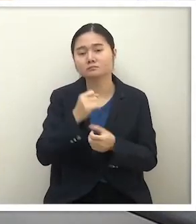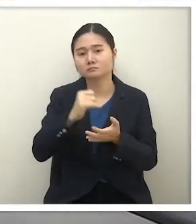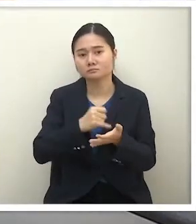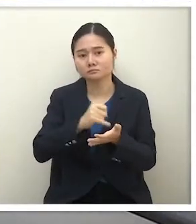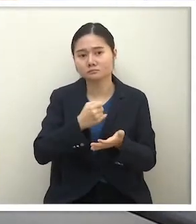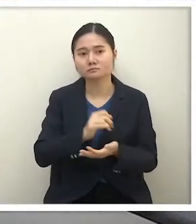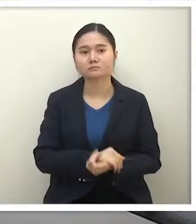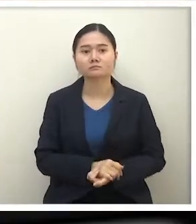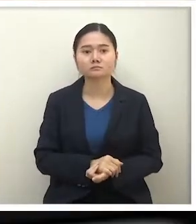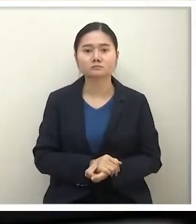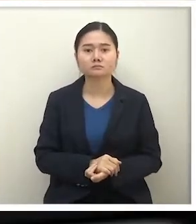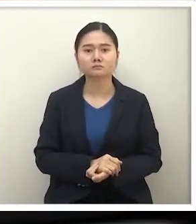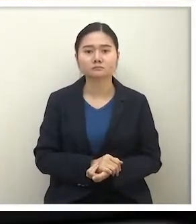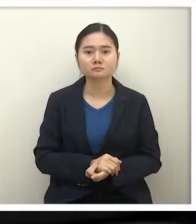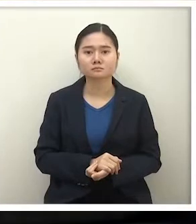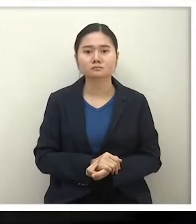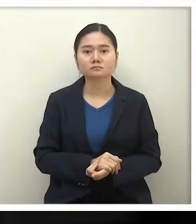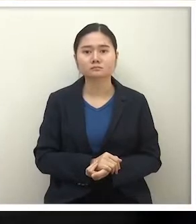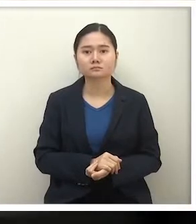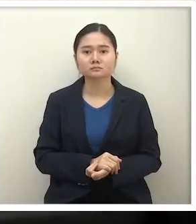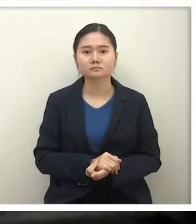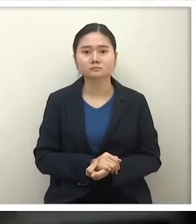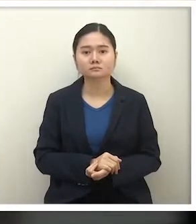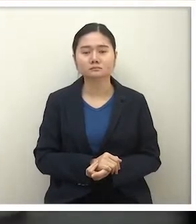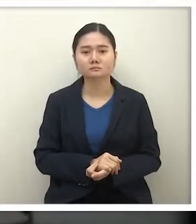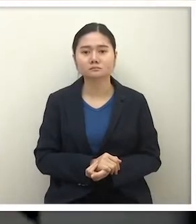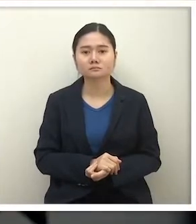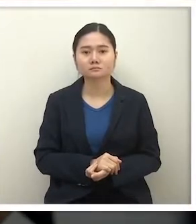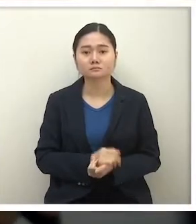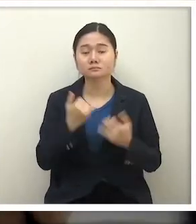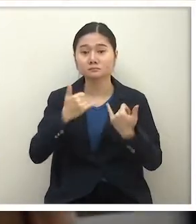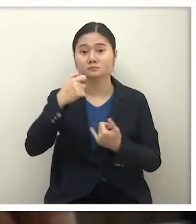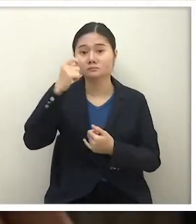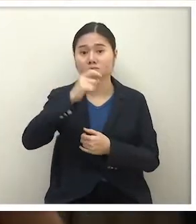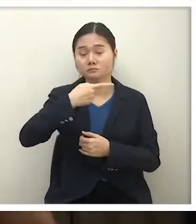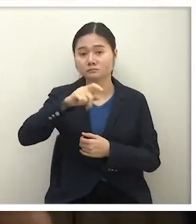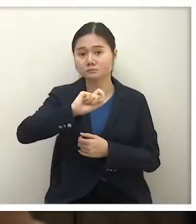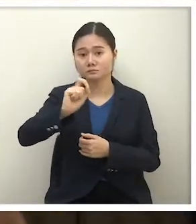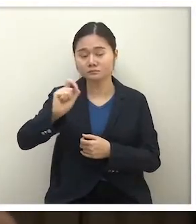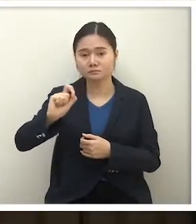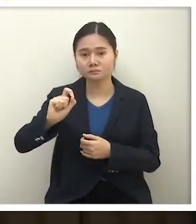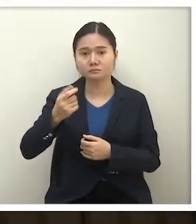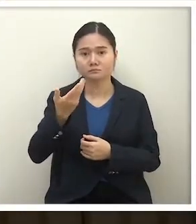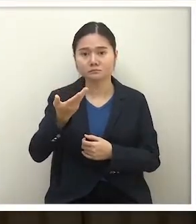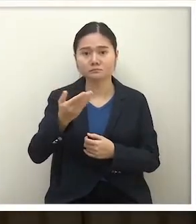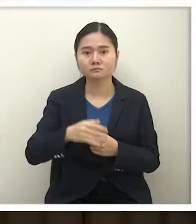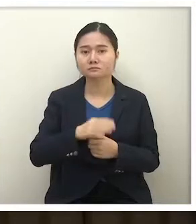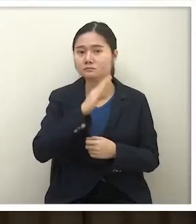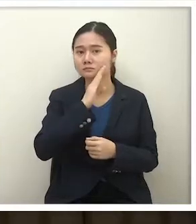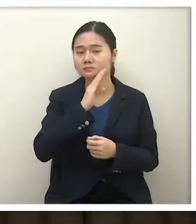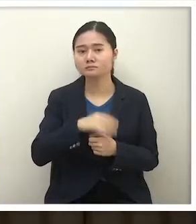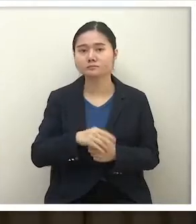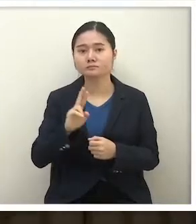กนะครับคราวนี้ไอ้เจ้าเมาส์ปากกาตัวนี้เนี่ย เวลาเ